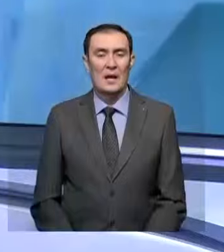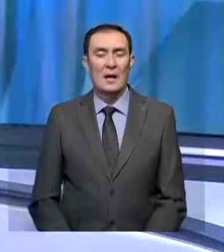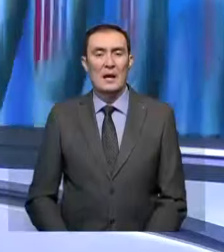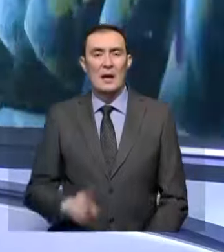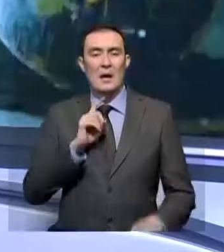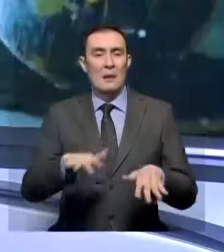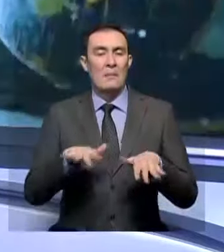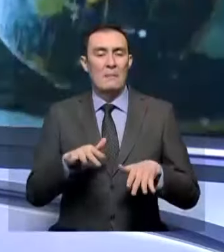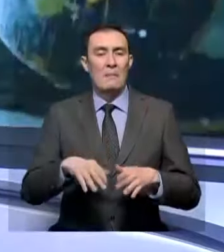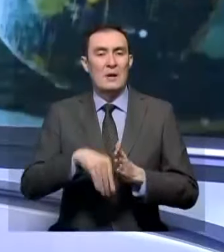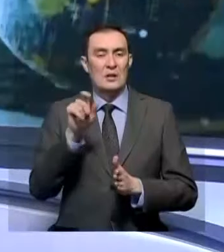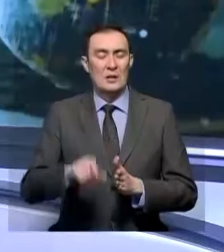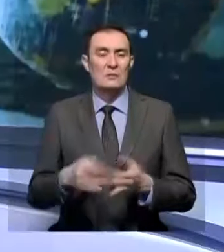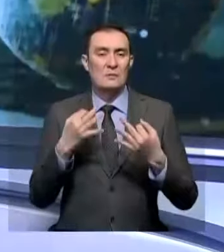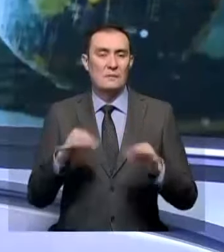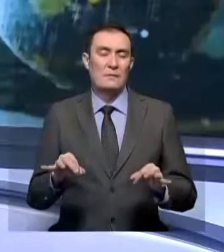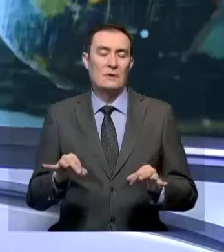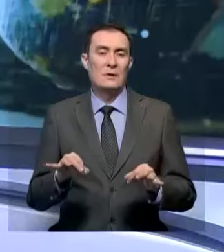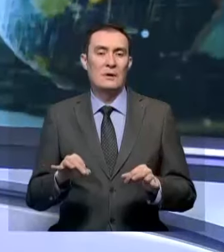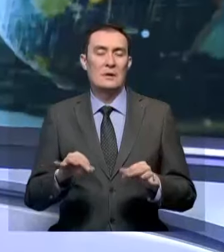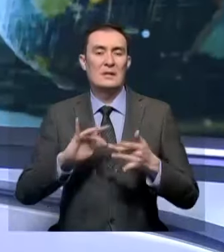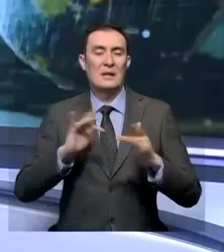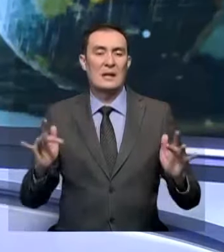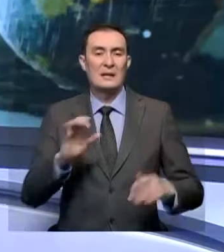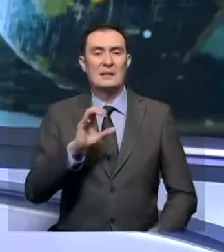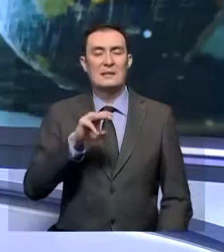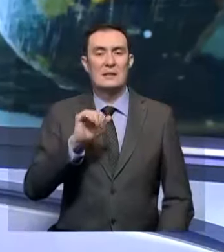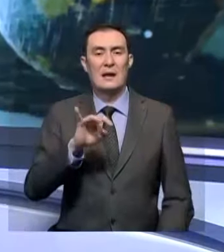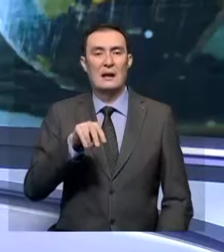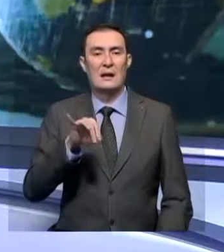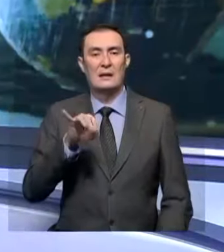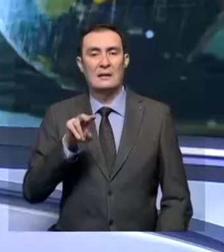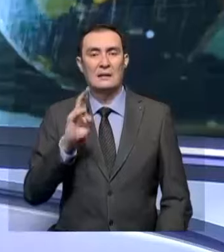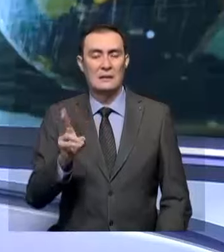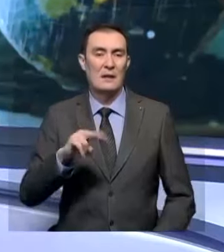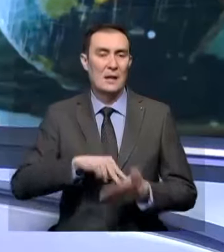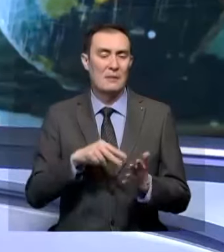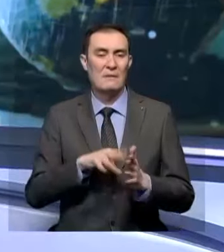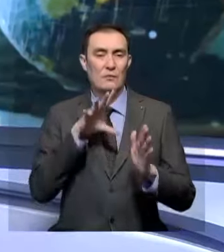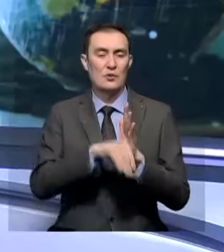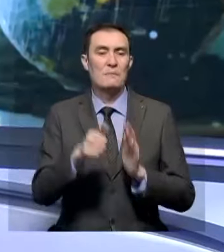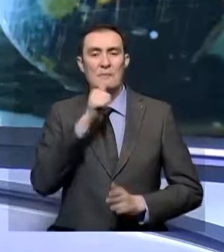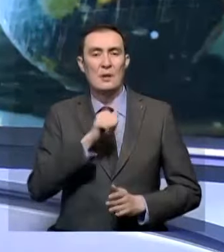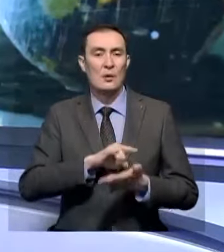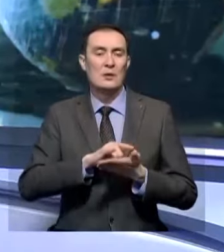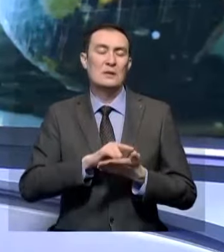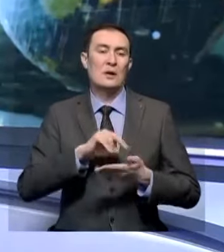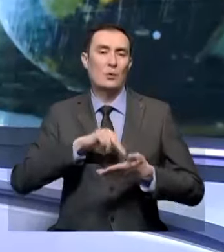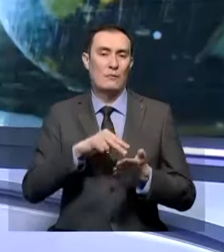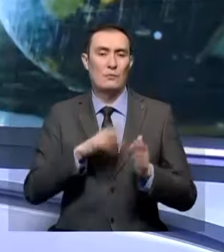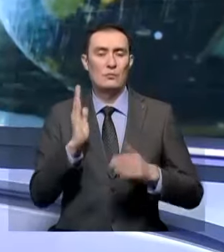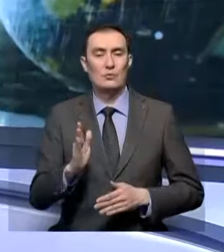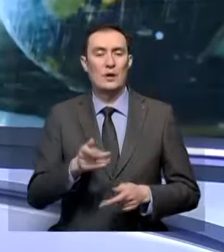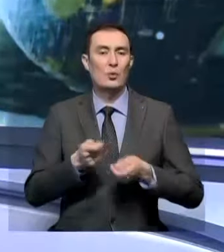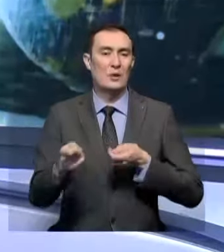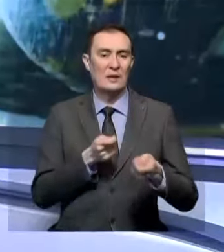Мажилис узаконил использование интернета Starlink от компании Илона Маска. В стране намерены внедрить пилот, с помощью которого